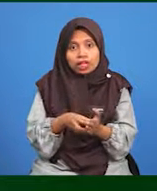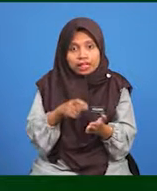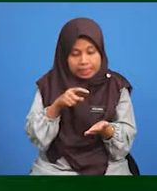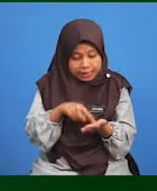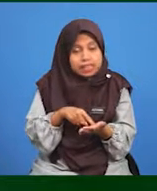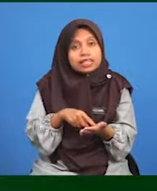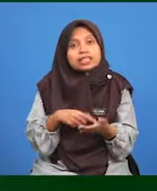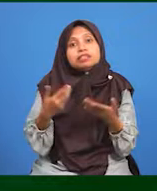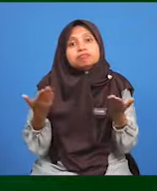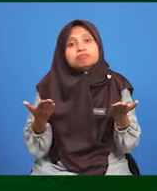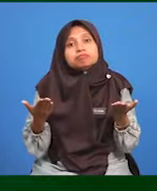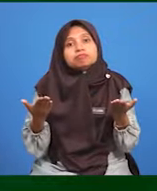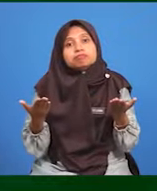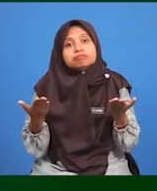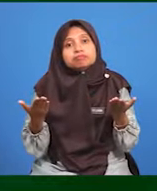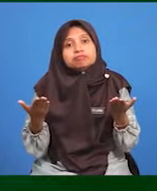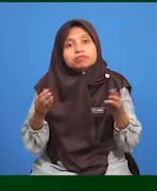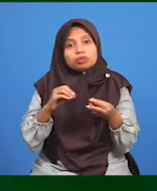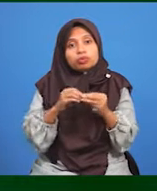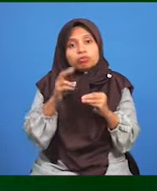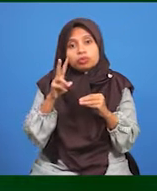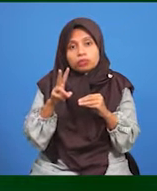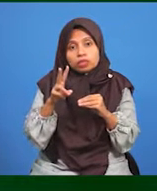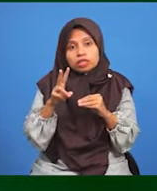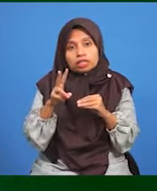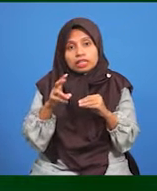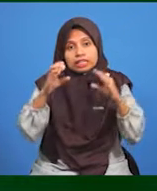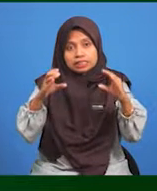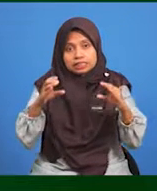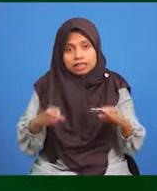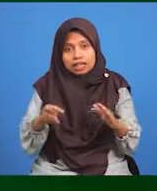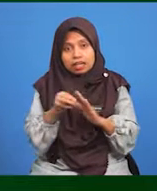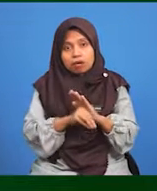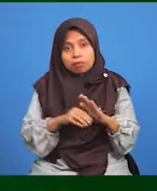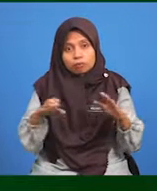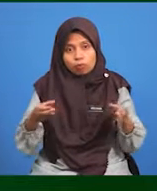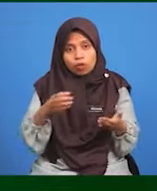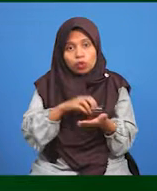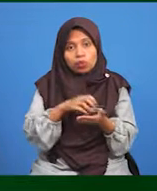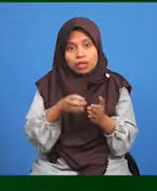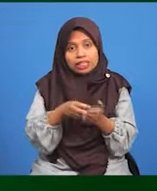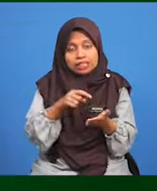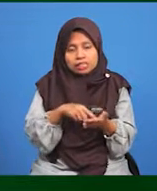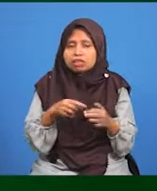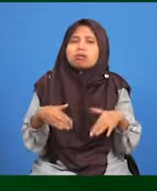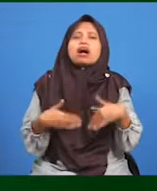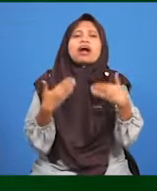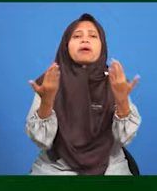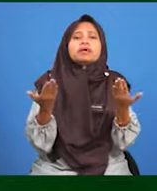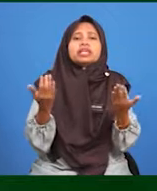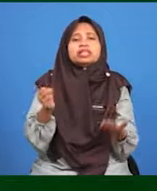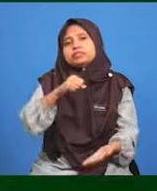ini yang kedua cara membuat kue ini bagaimana